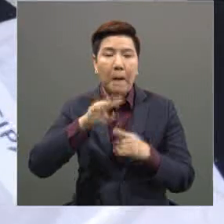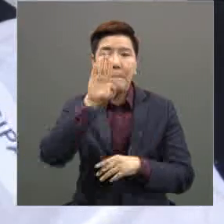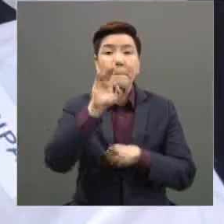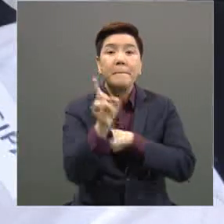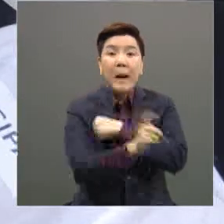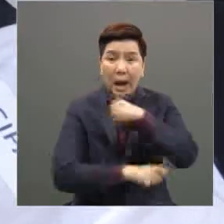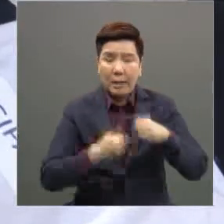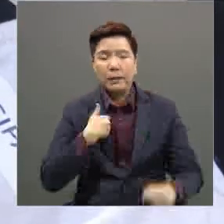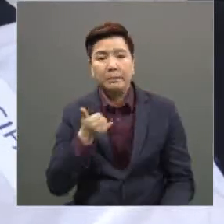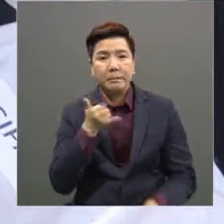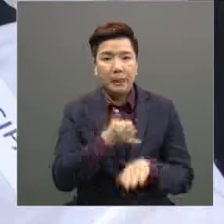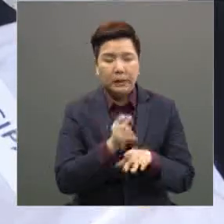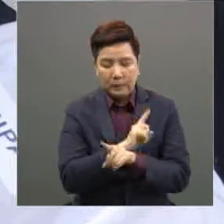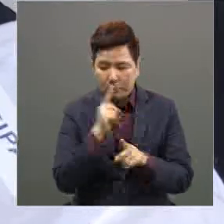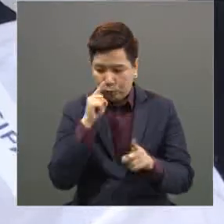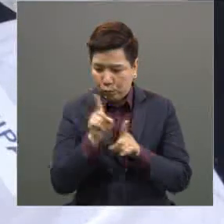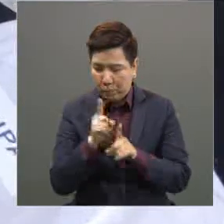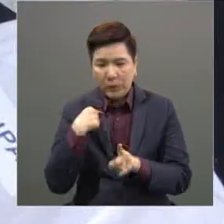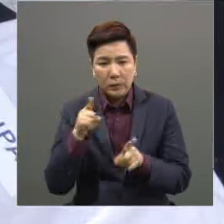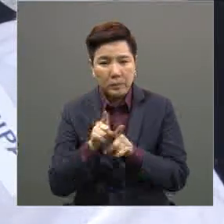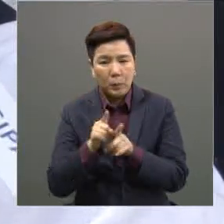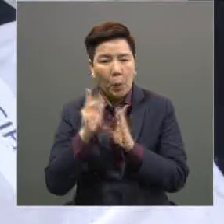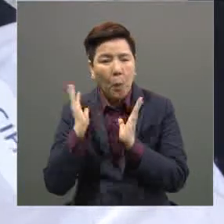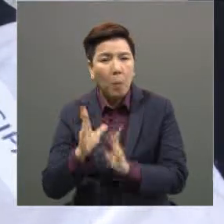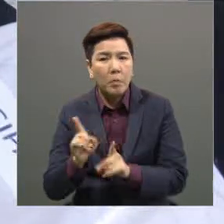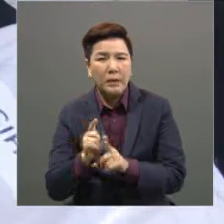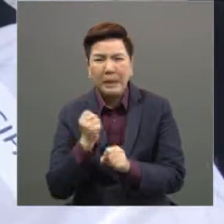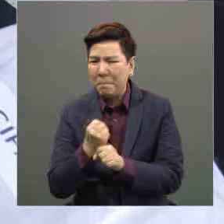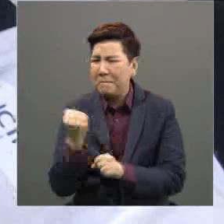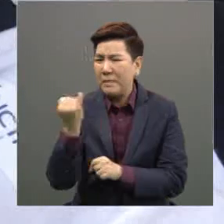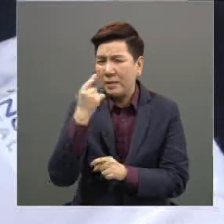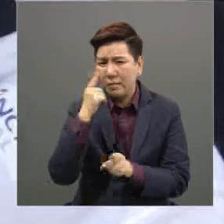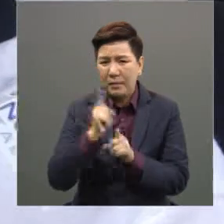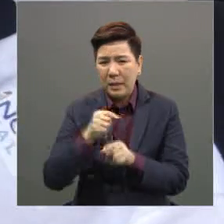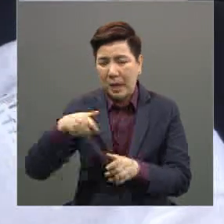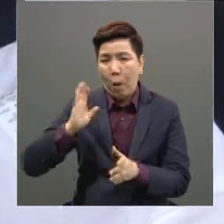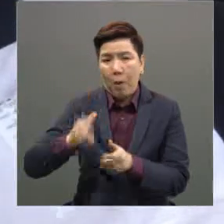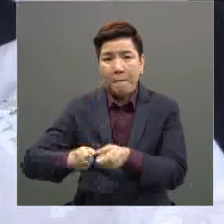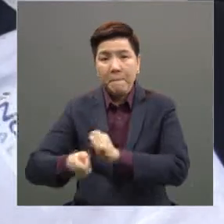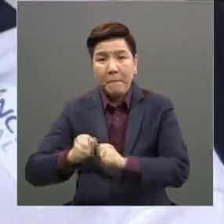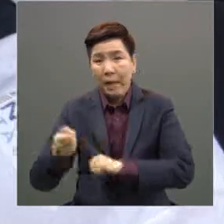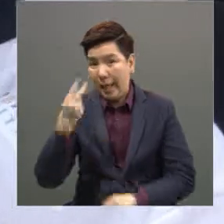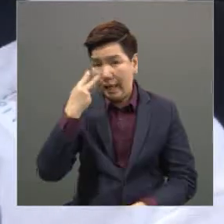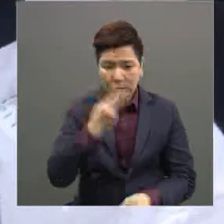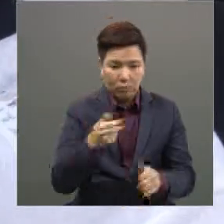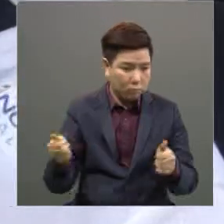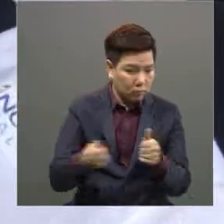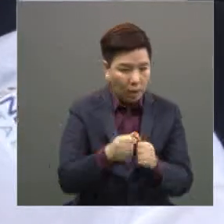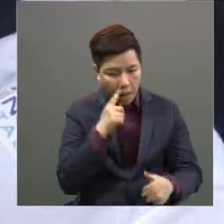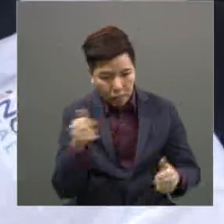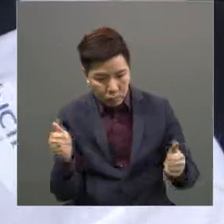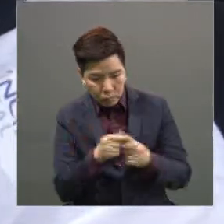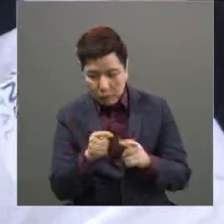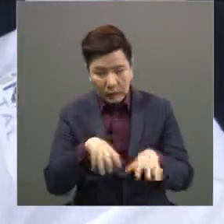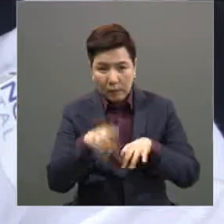าแล้วมีเหมือนกับว่าเหมือนมีคนแบบเขาจะทำอะไรไม่ดีไม่ร้ายกระเป๋าเห็นเขาก็อันนี้